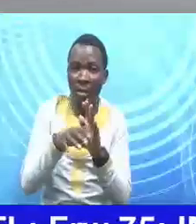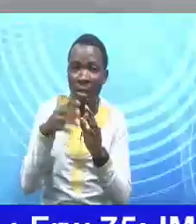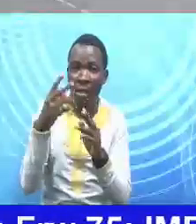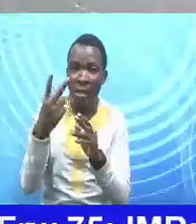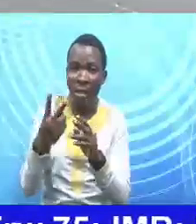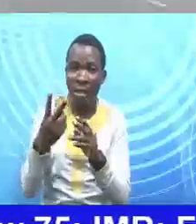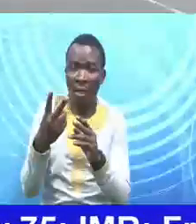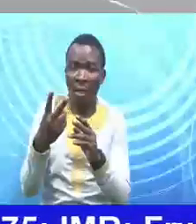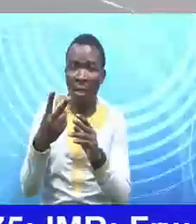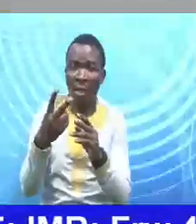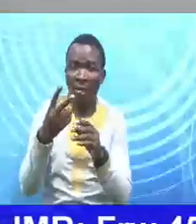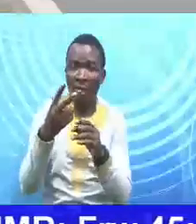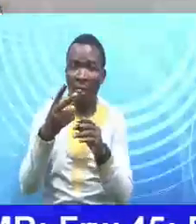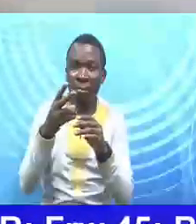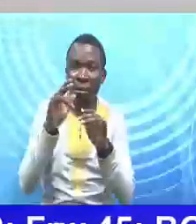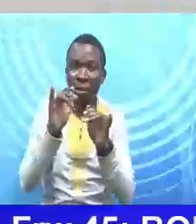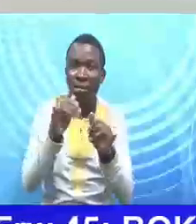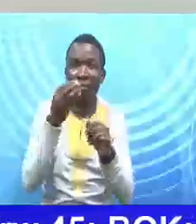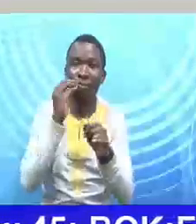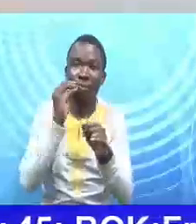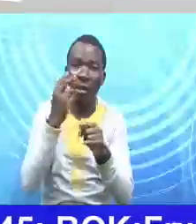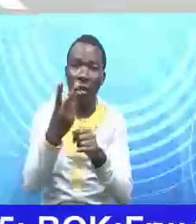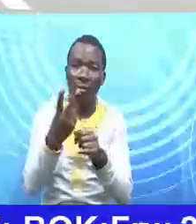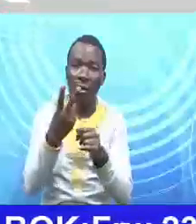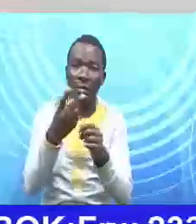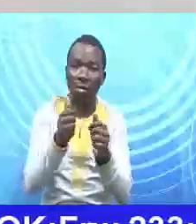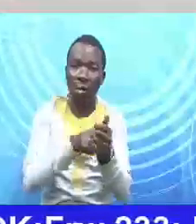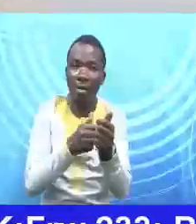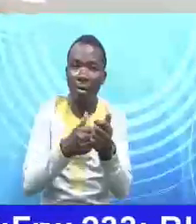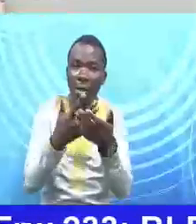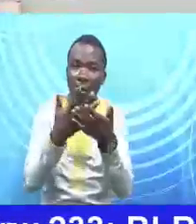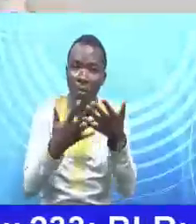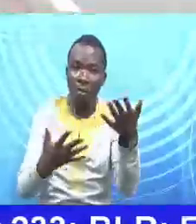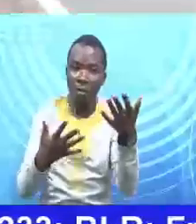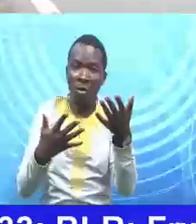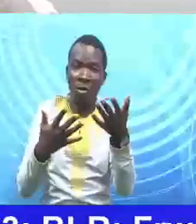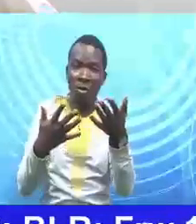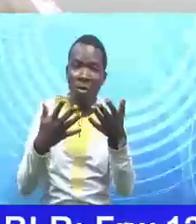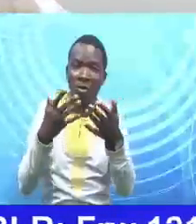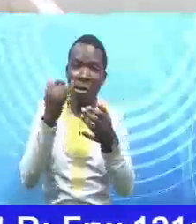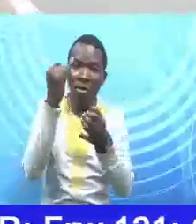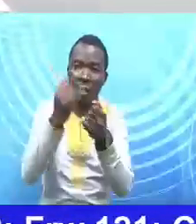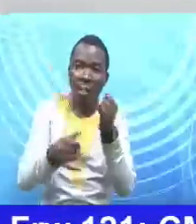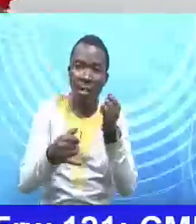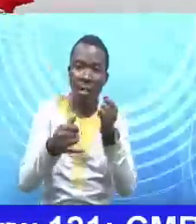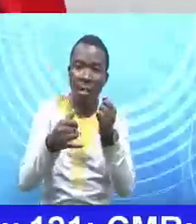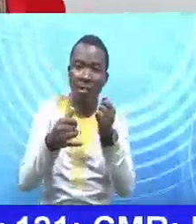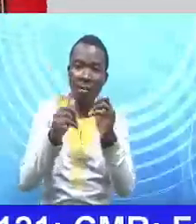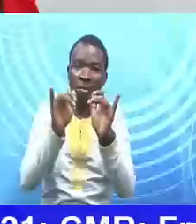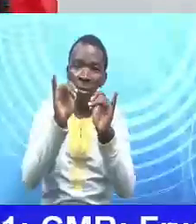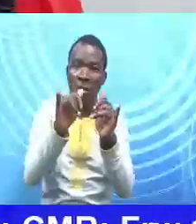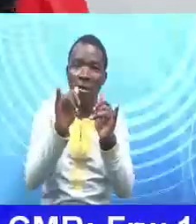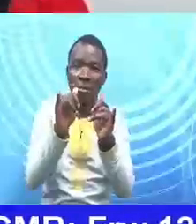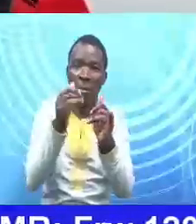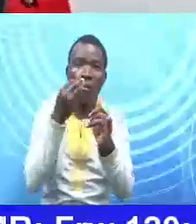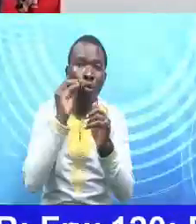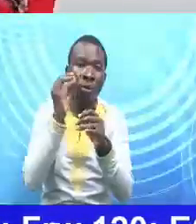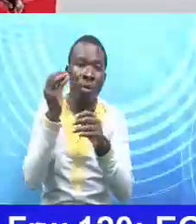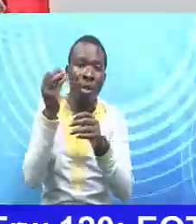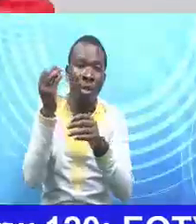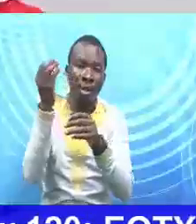ruri rusanzwe ruri muri sisiteme ariko kuri faze twari twasorejeho muri lockdown iriya yarangiye